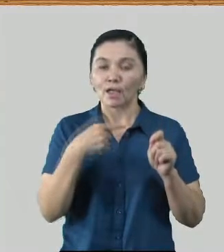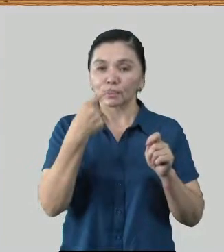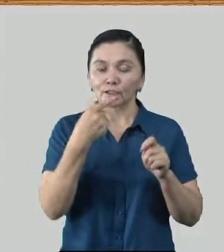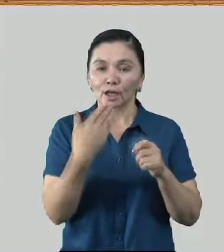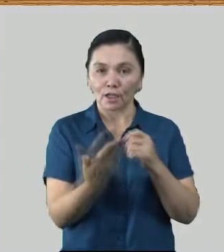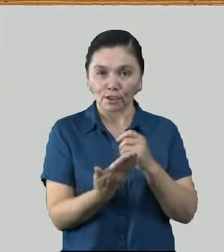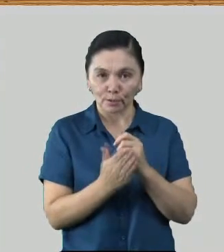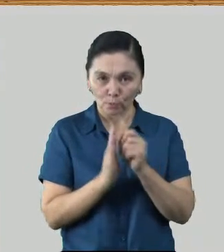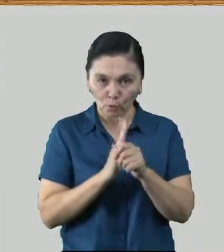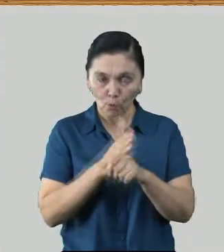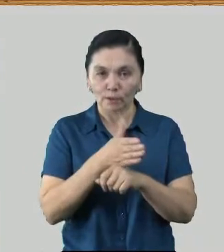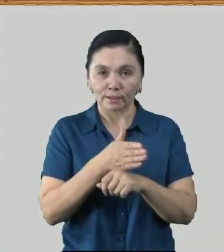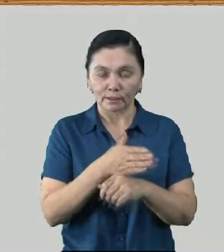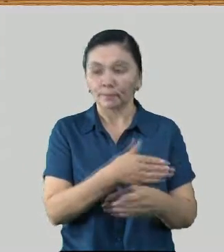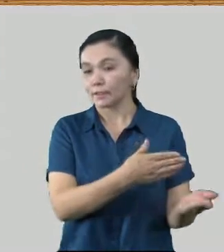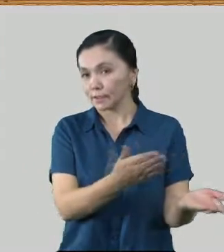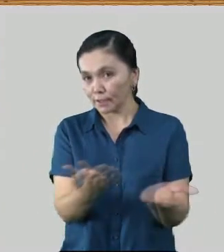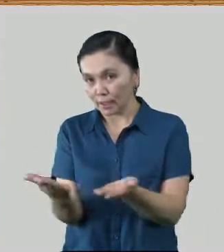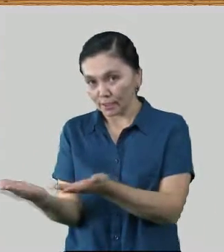гостье, заходи.